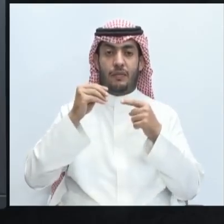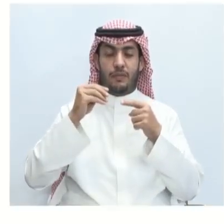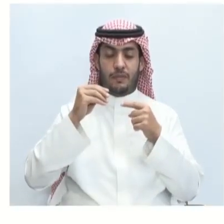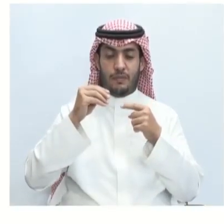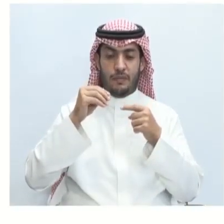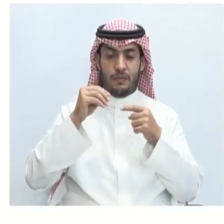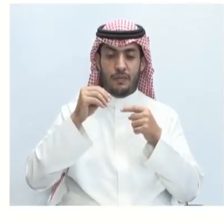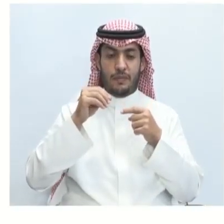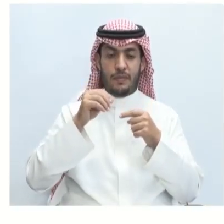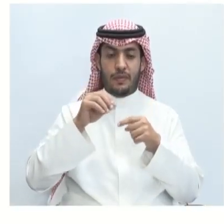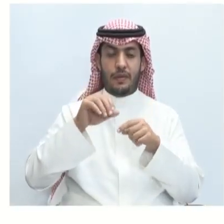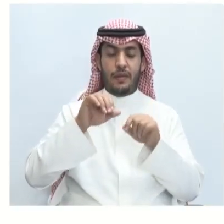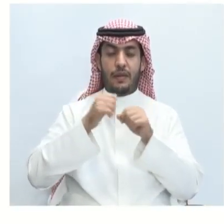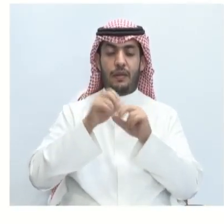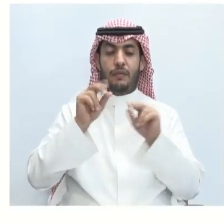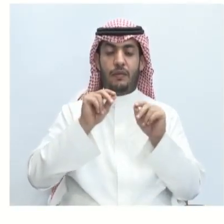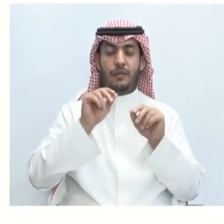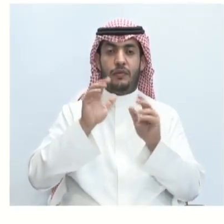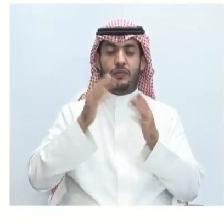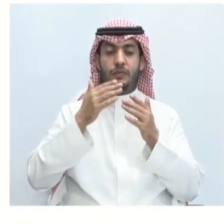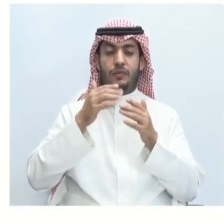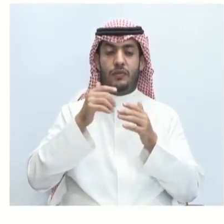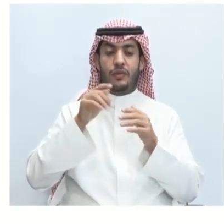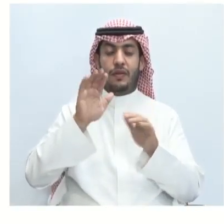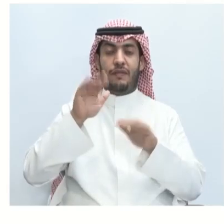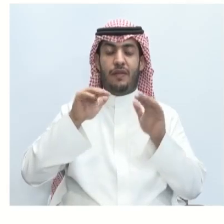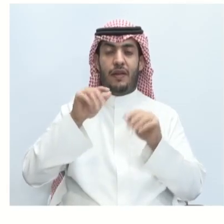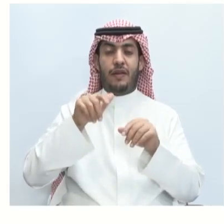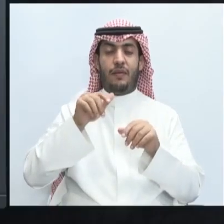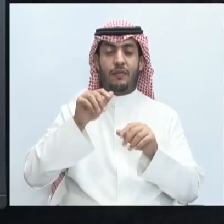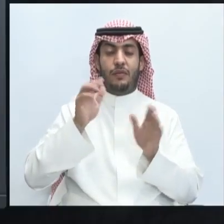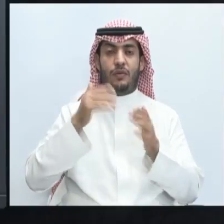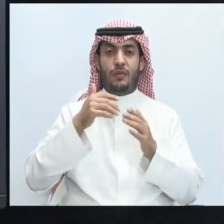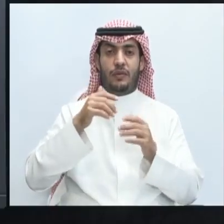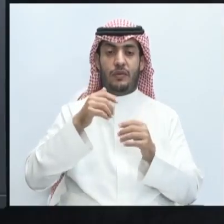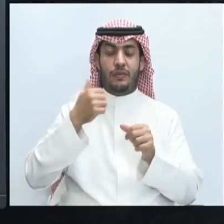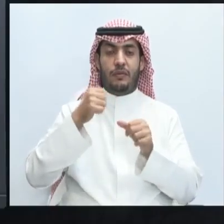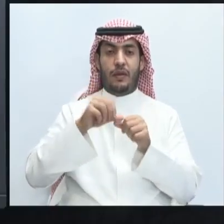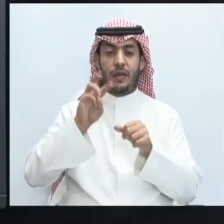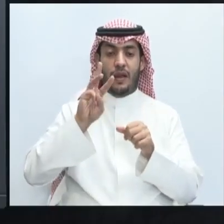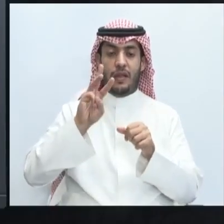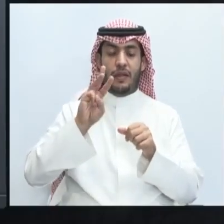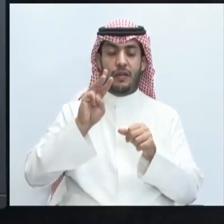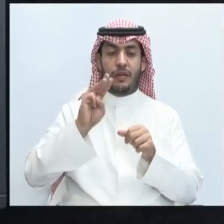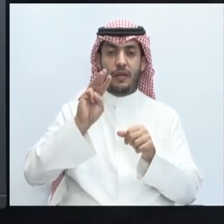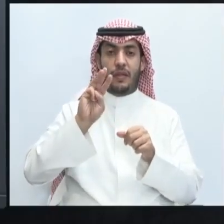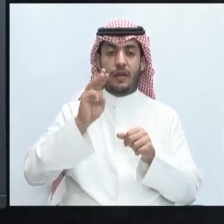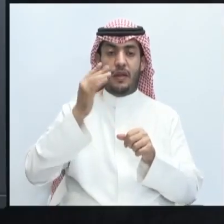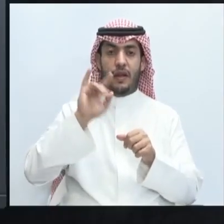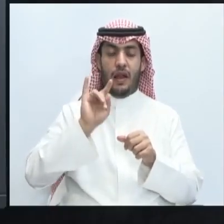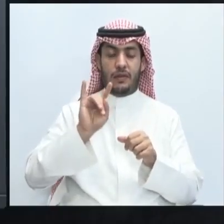هو الكسر الذي يمثل الجزء الجزء الفارغ من الصندوق اذا تبقى ثلاثه نقول ثلاثه